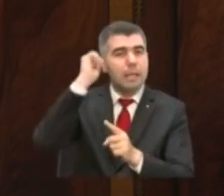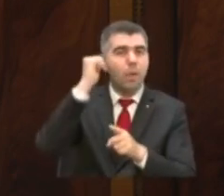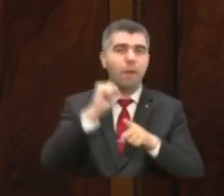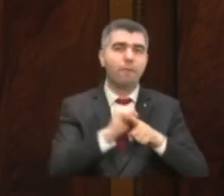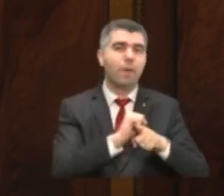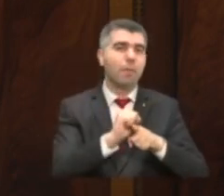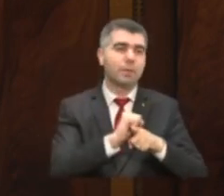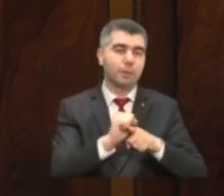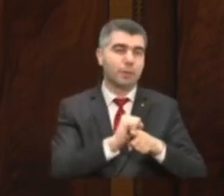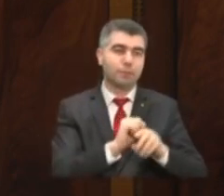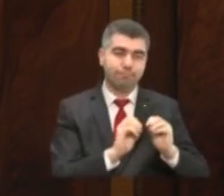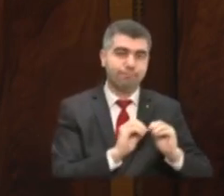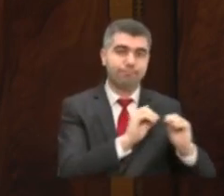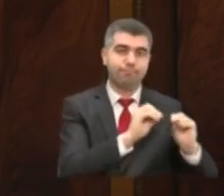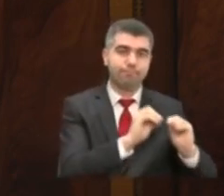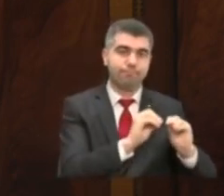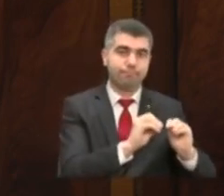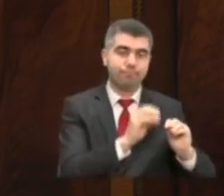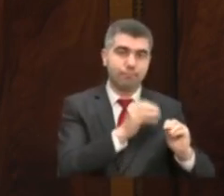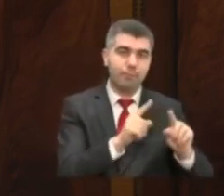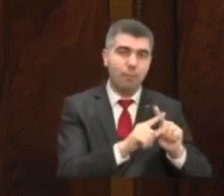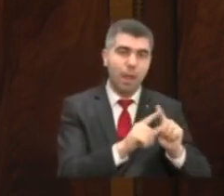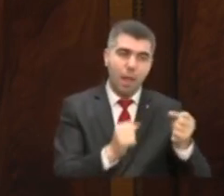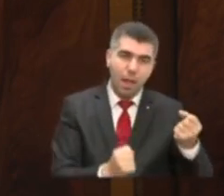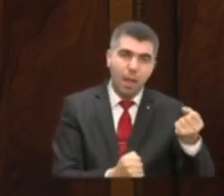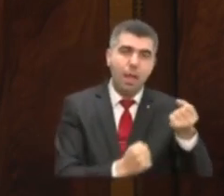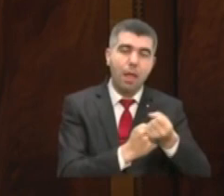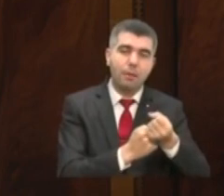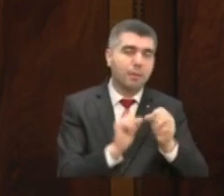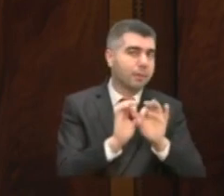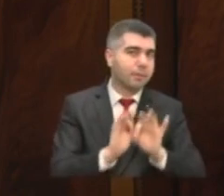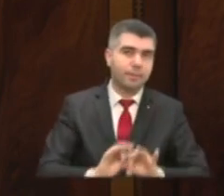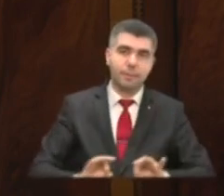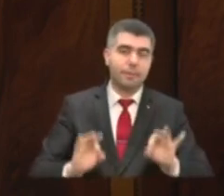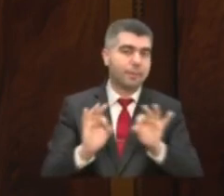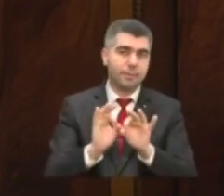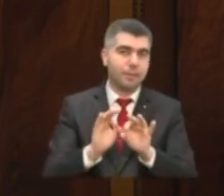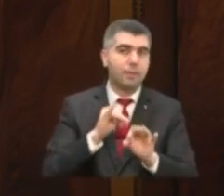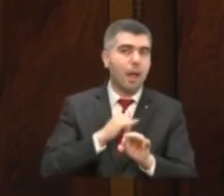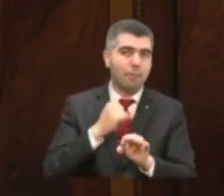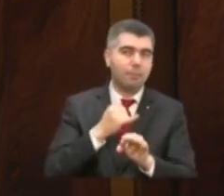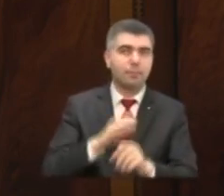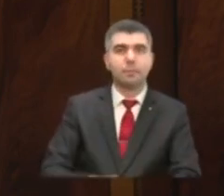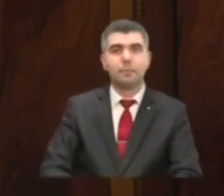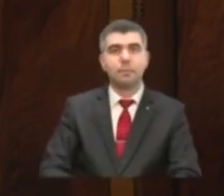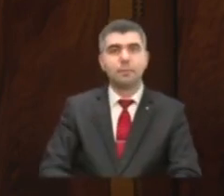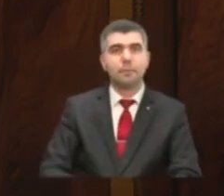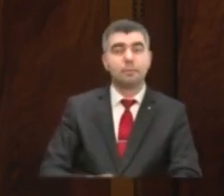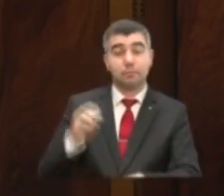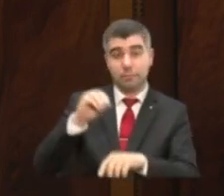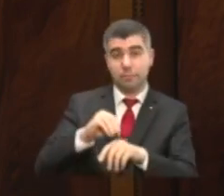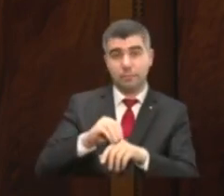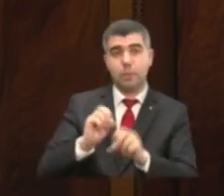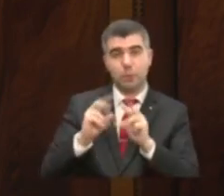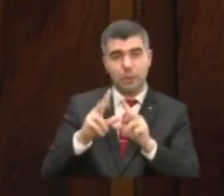لا تؤدي دورها في تأهيل والإدماج الاجتماعي والاقتصادي للشباب. نشيد في هذا الجانب